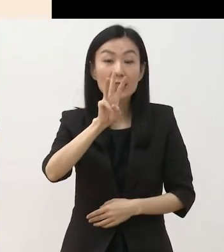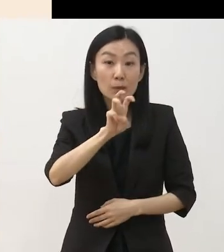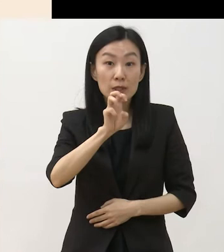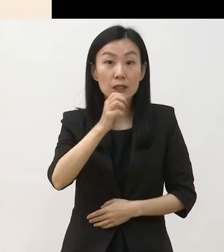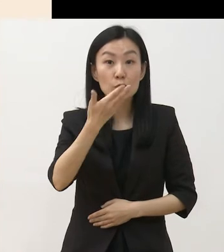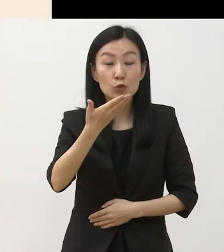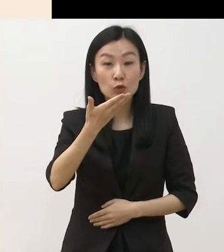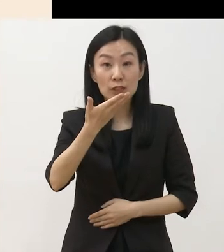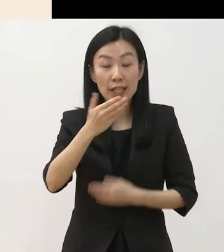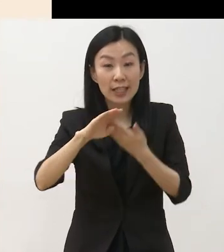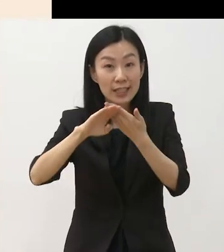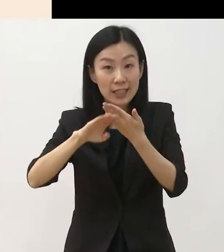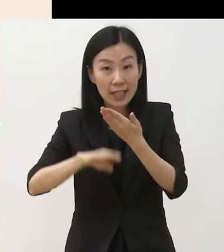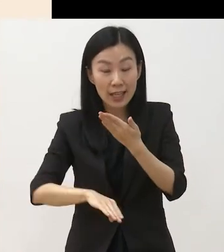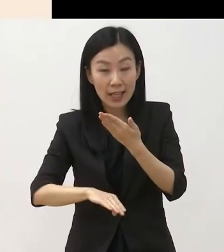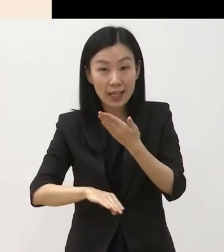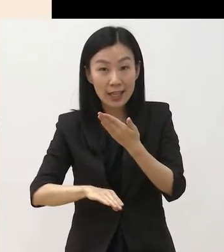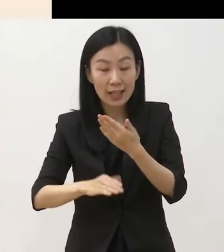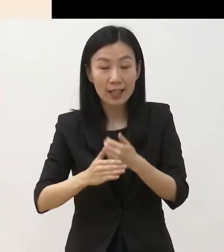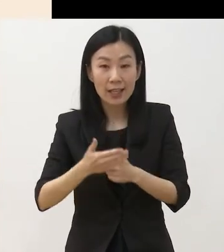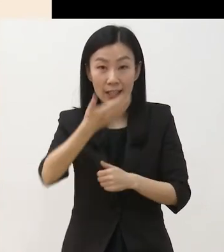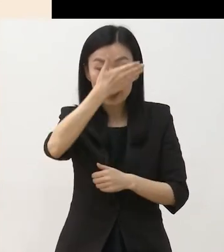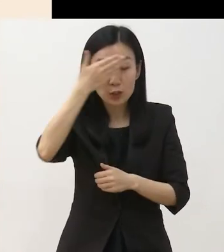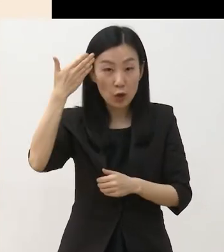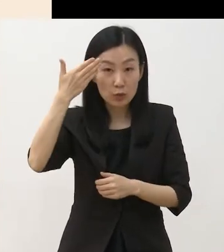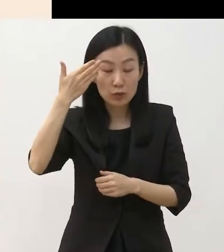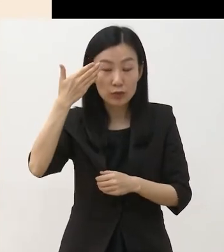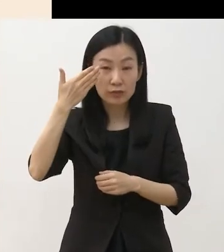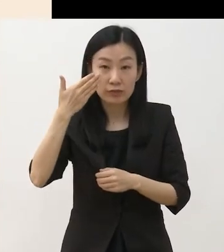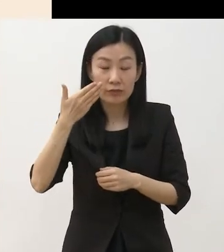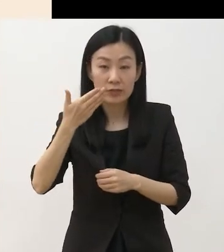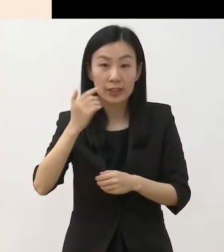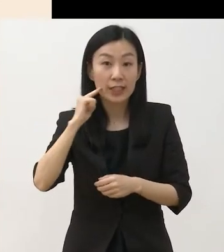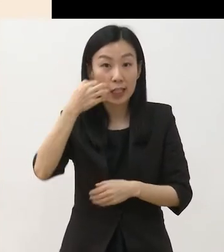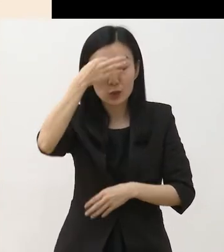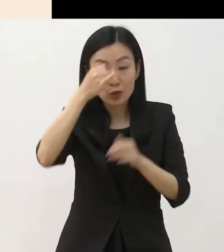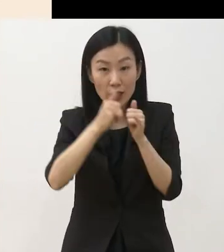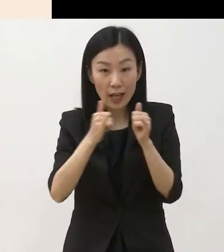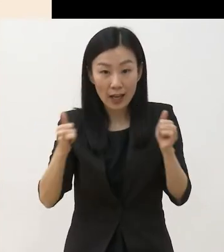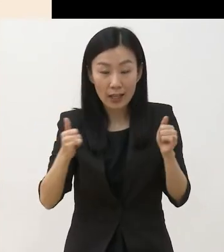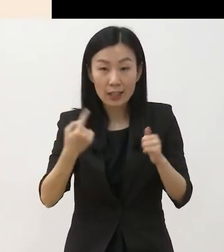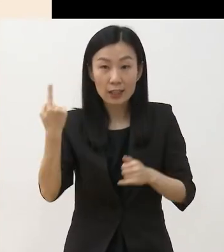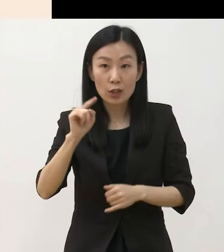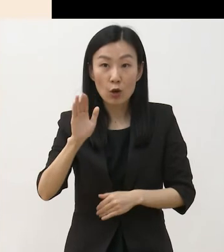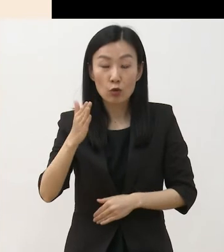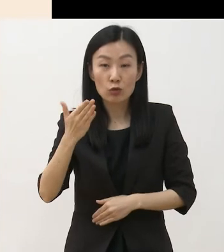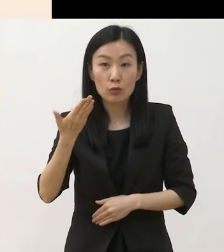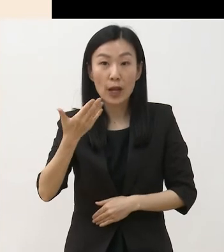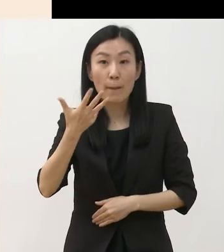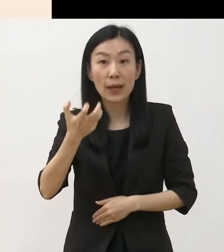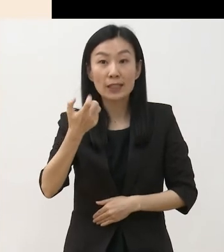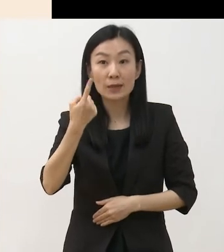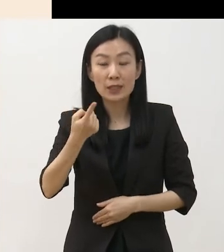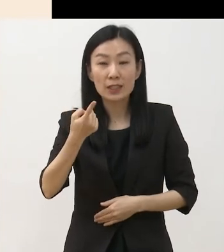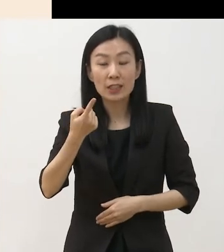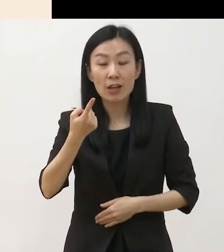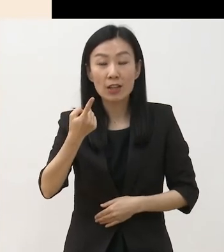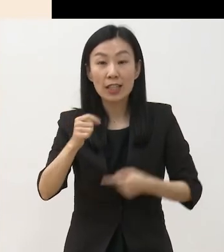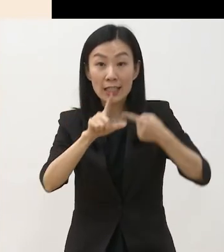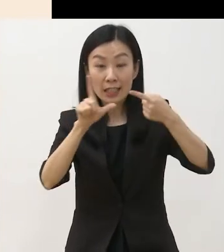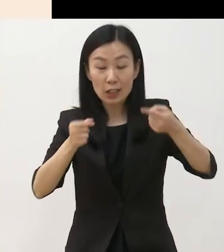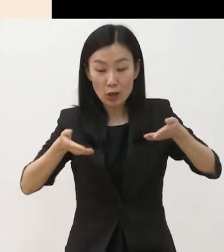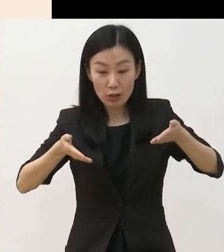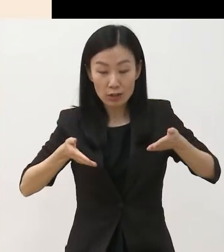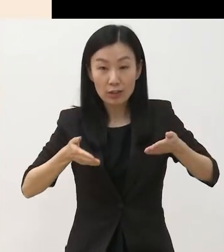이하의 차세대 예술가이고, 기간은 81년 1월 1일 이후의 출생자를 대상으로 합니다.